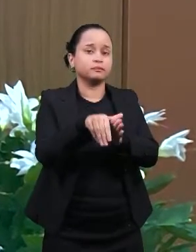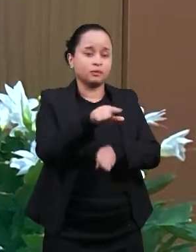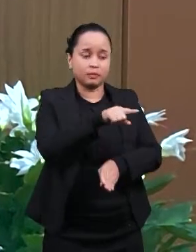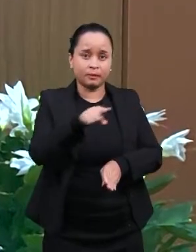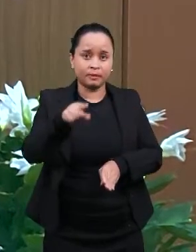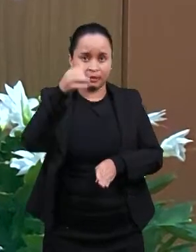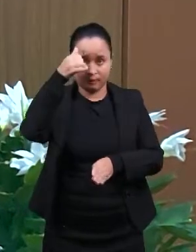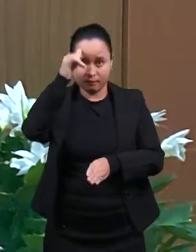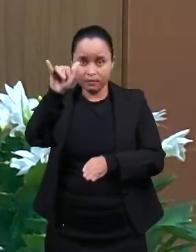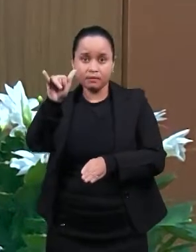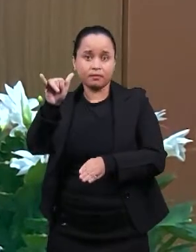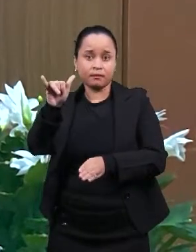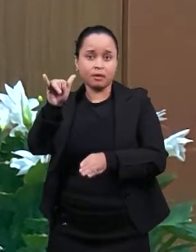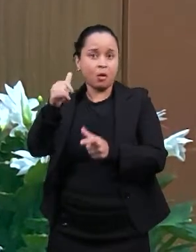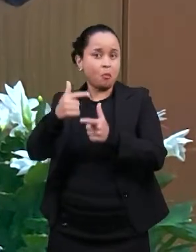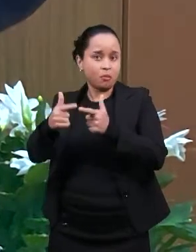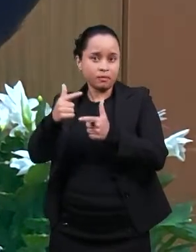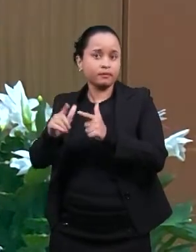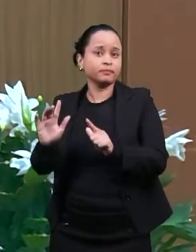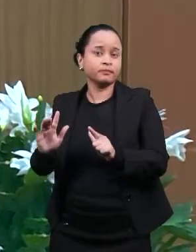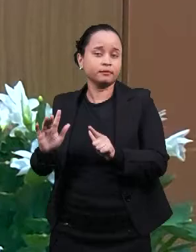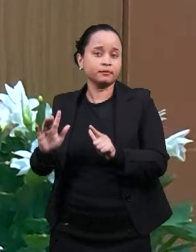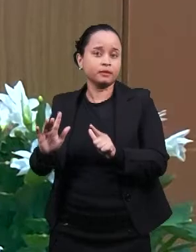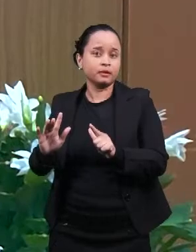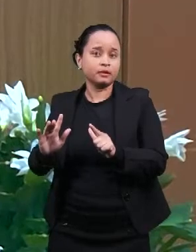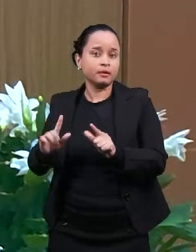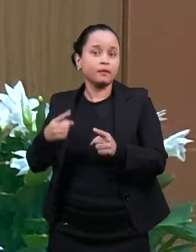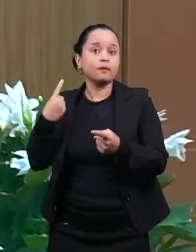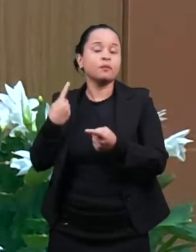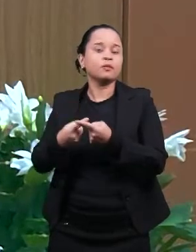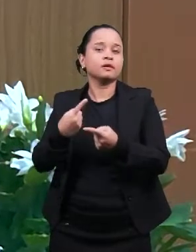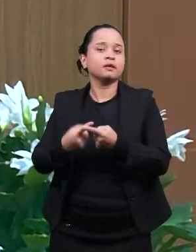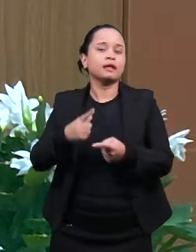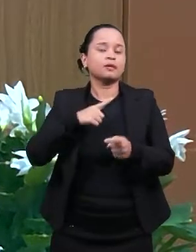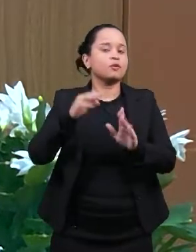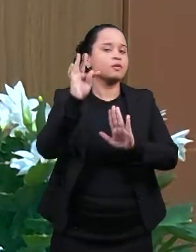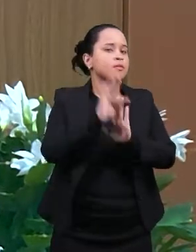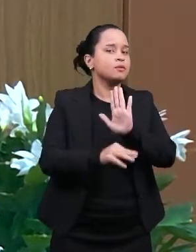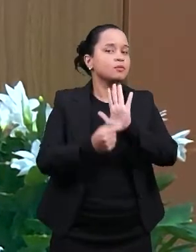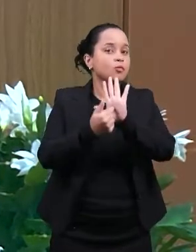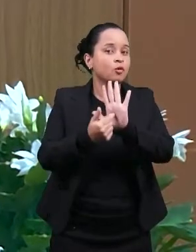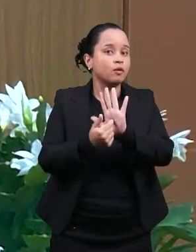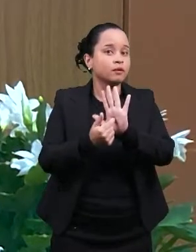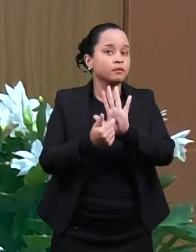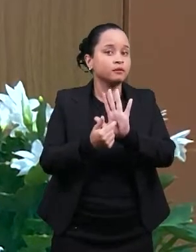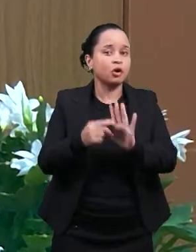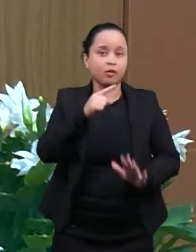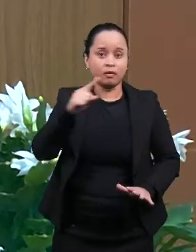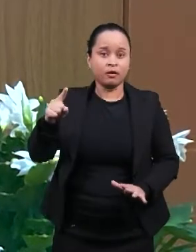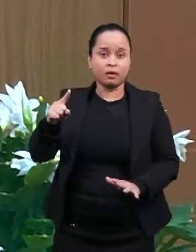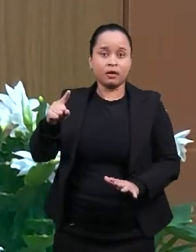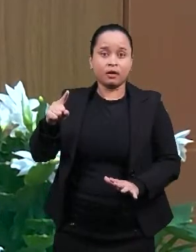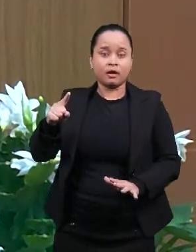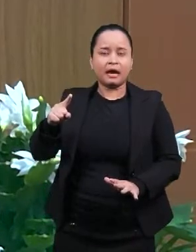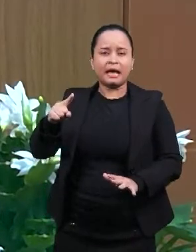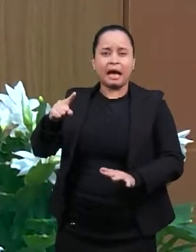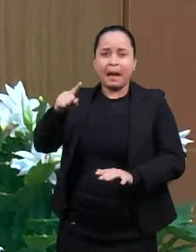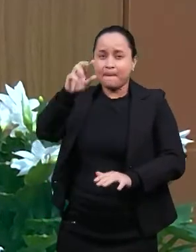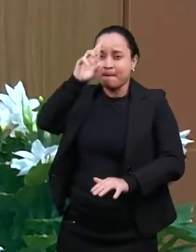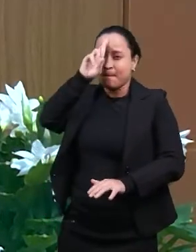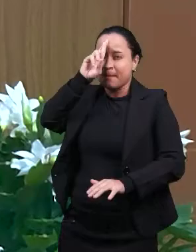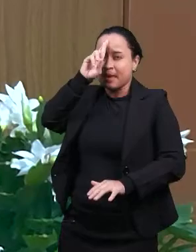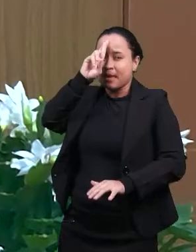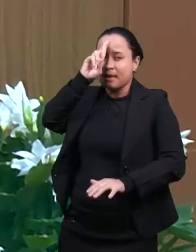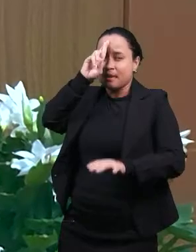полночь услышался крик. Вот жених идет, выходите навстречу ему,